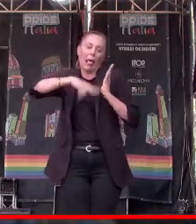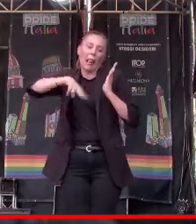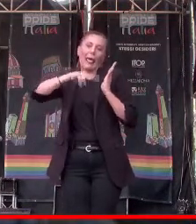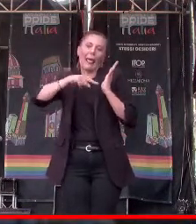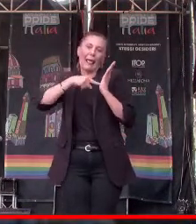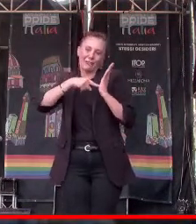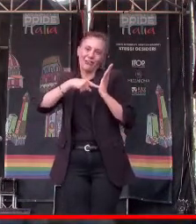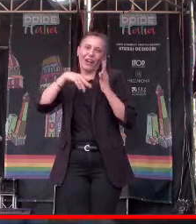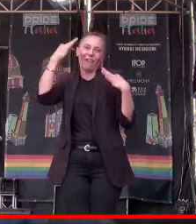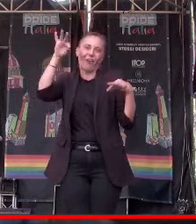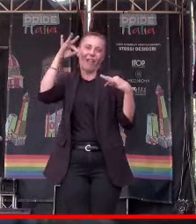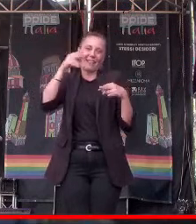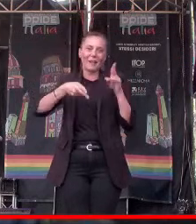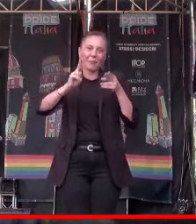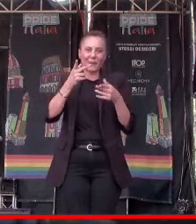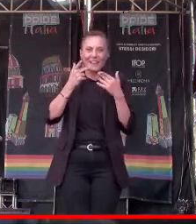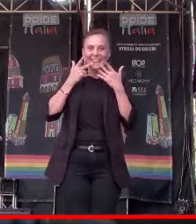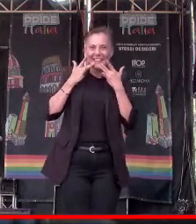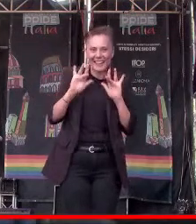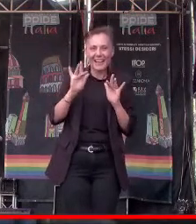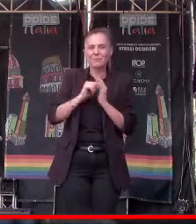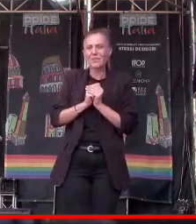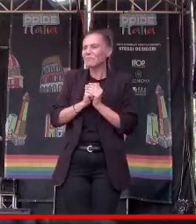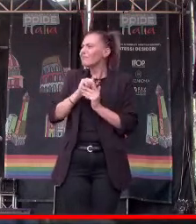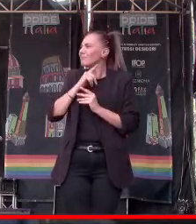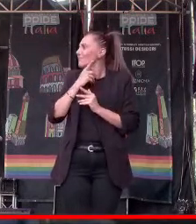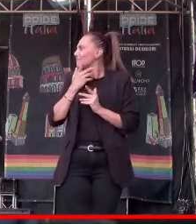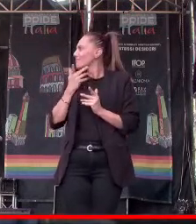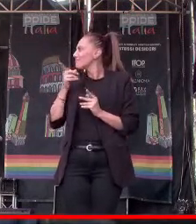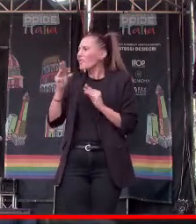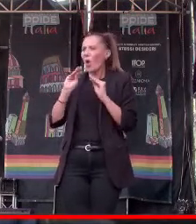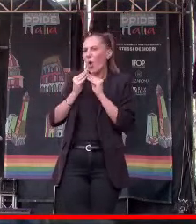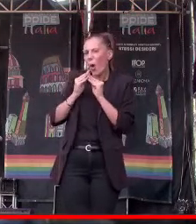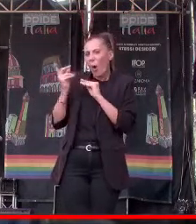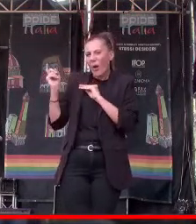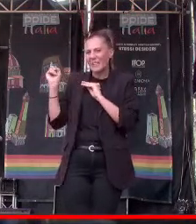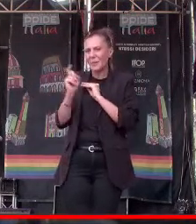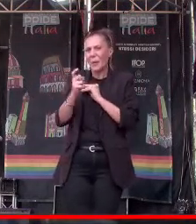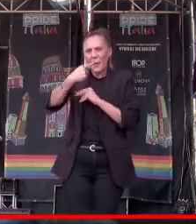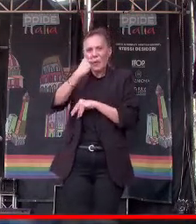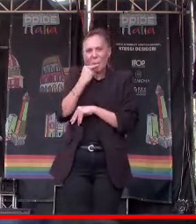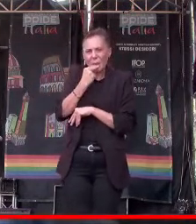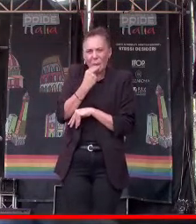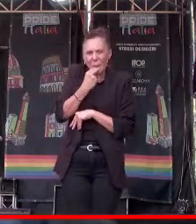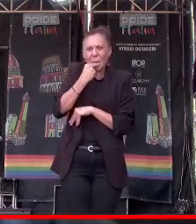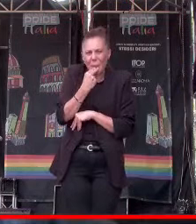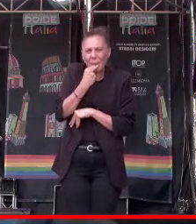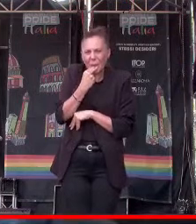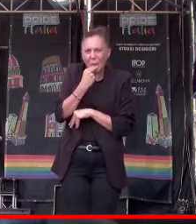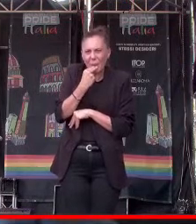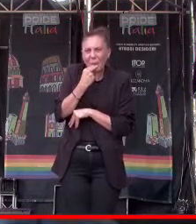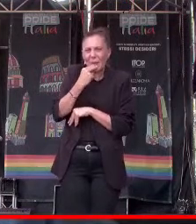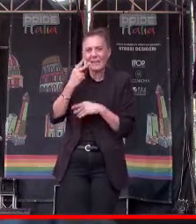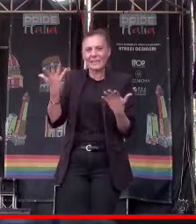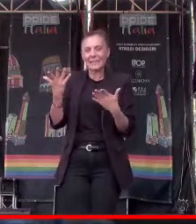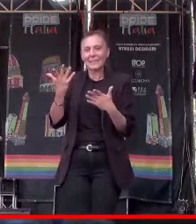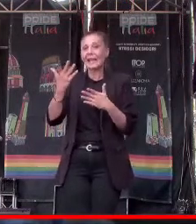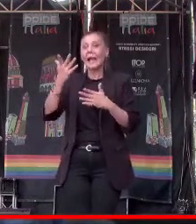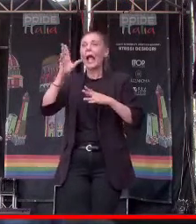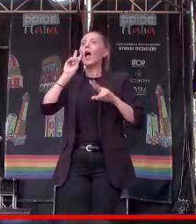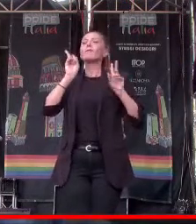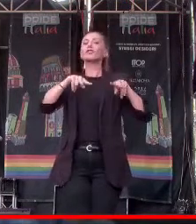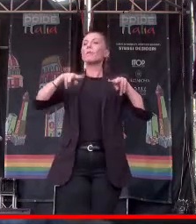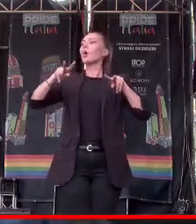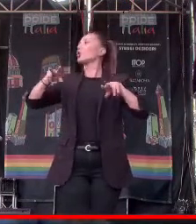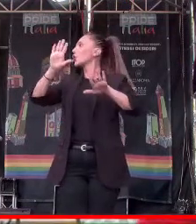semplice. Anziché... Ma come sei arrivato fino a qua? Ma che succede? succede? Signori, facciamo un